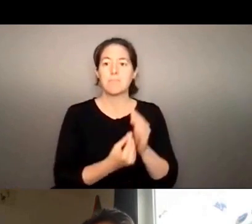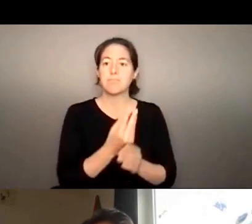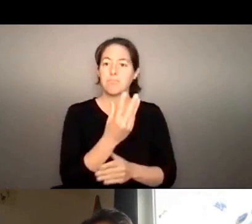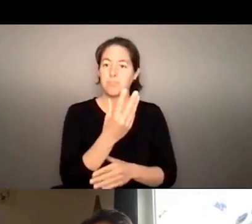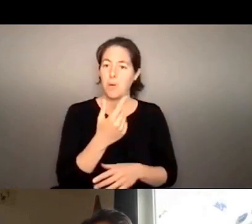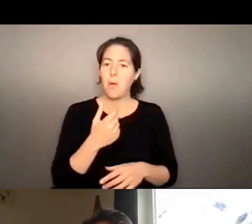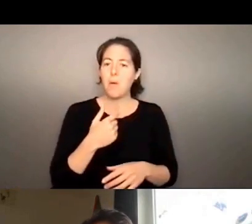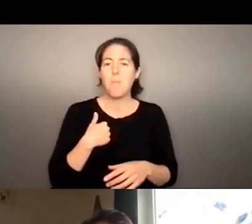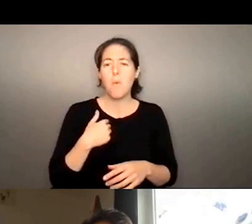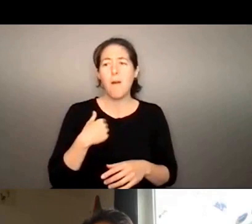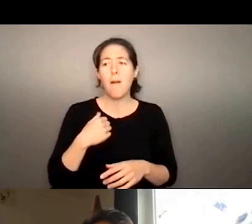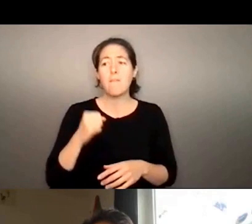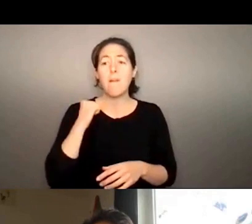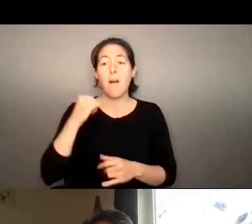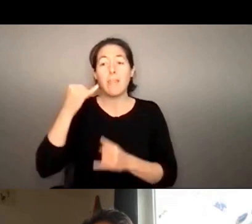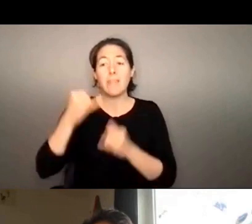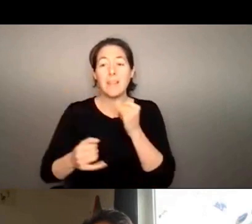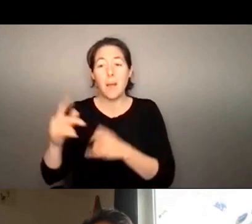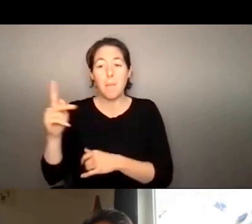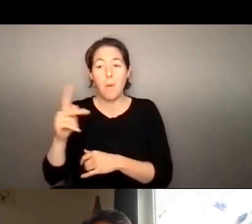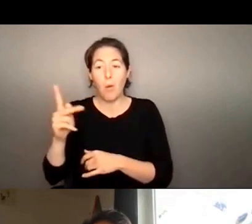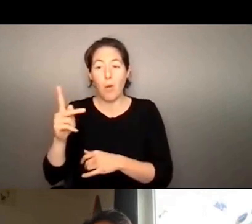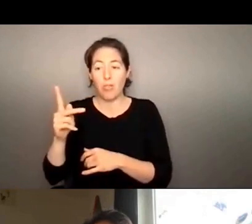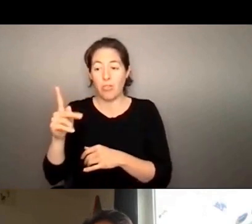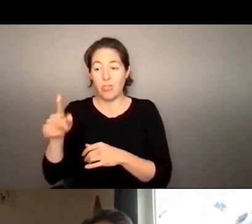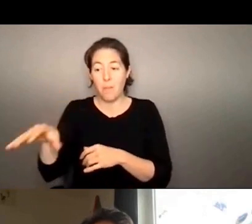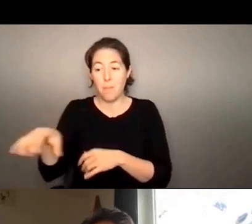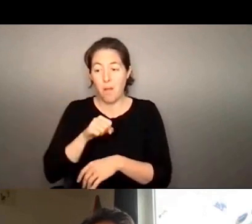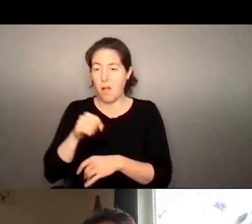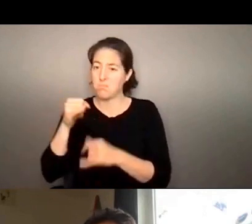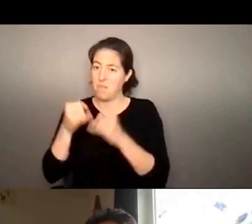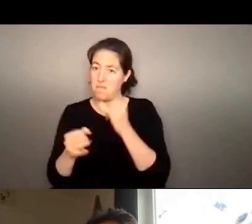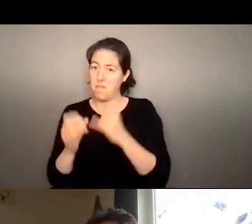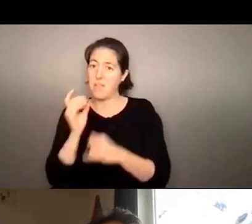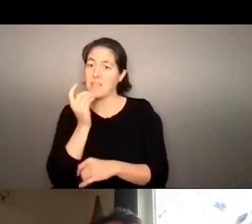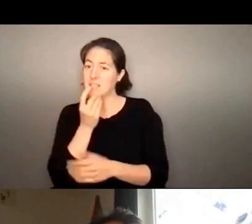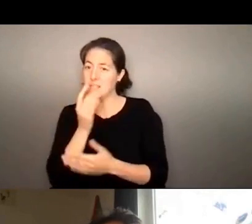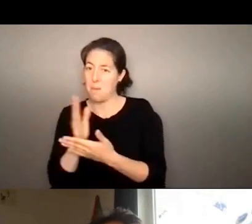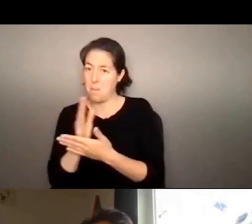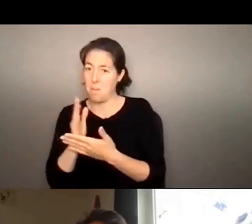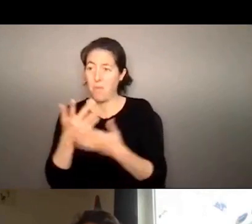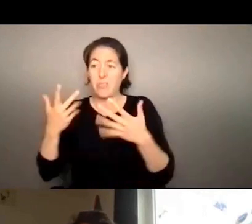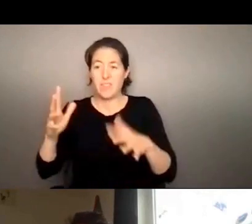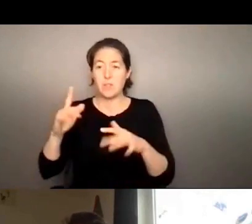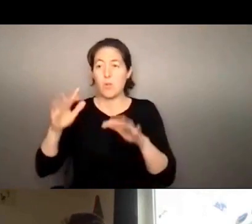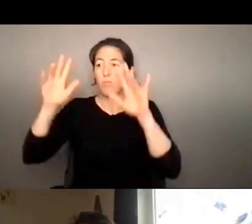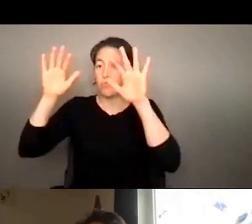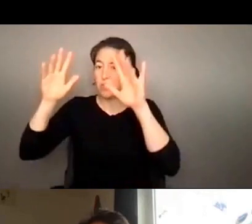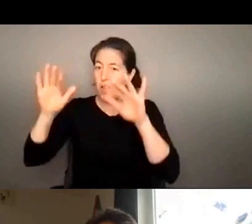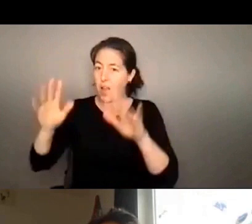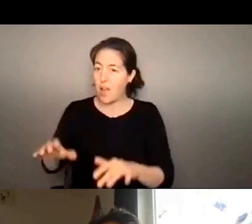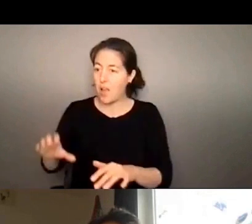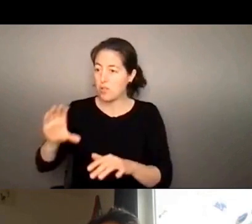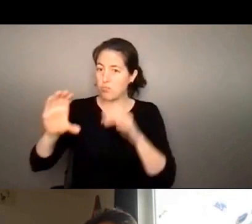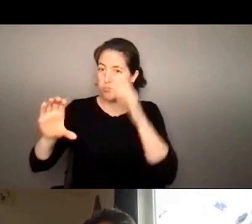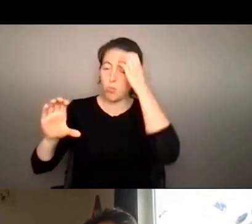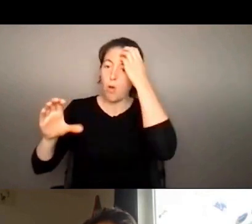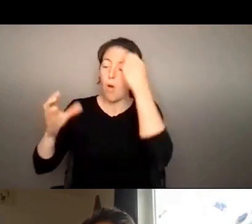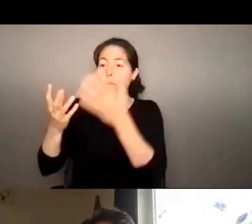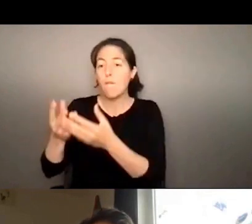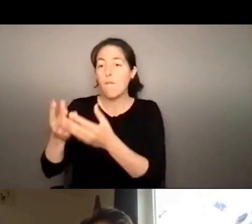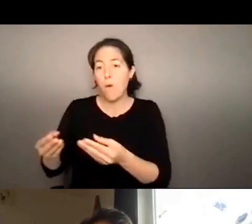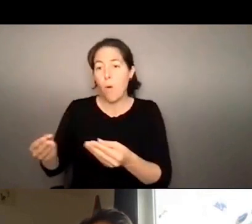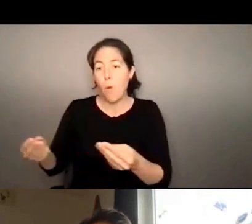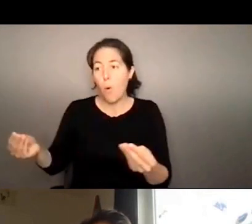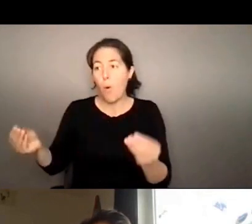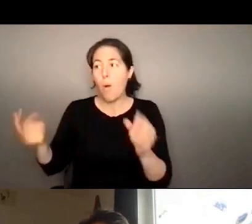mes dernières récoltes de pleurotes à la mi-décembre. Il y a déjà eu de la neige a fondu. S'il y a une semaine où il fait chaud, les champignons ressortent. Fait que c'est quelque